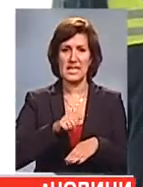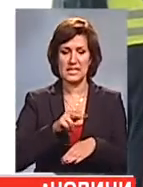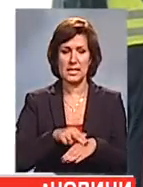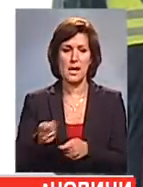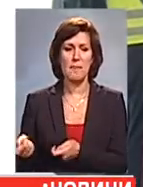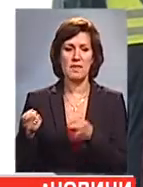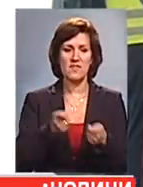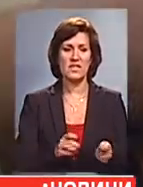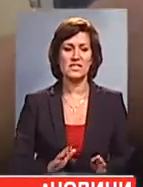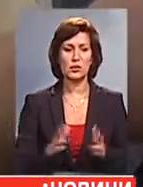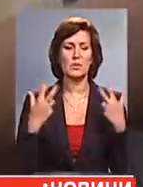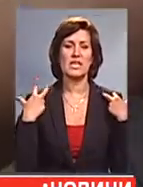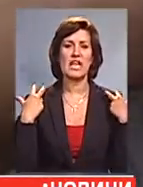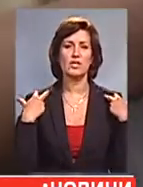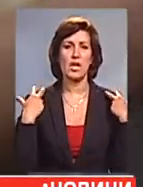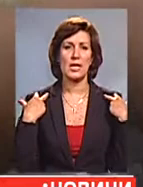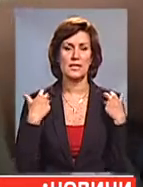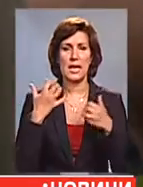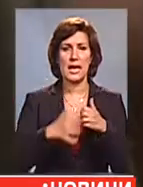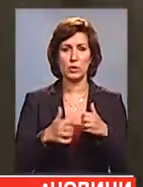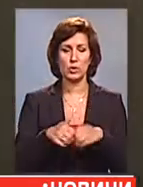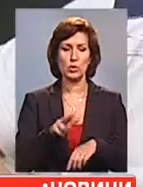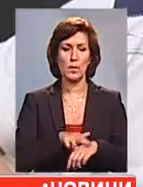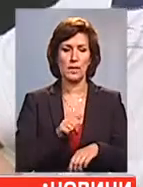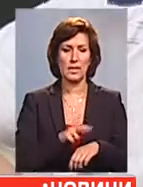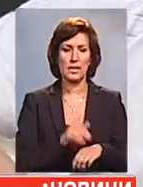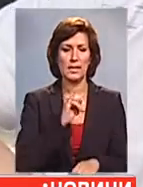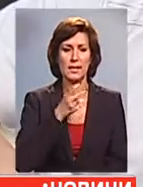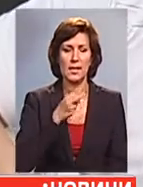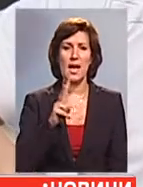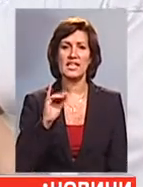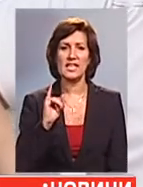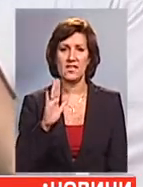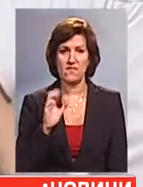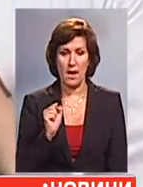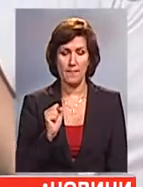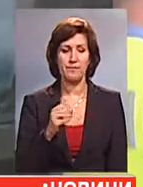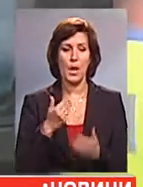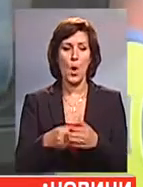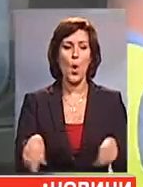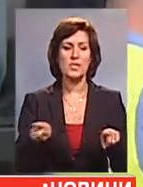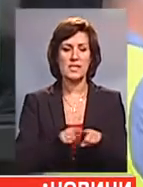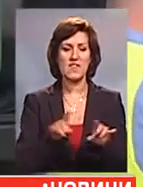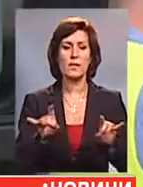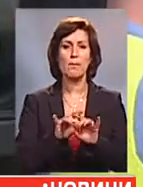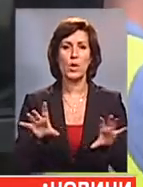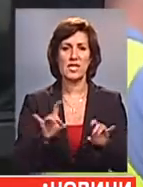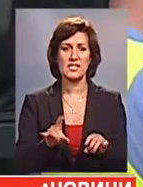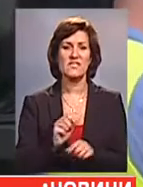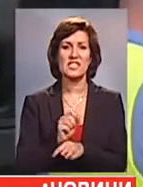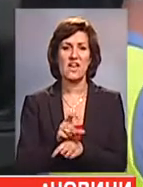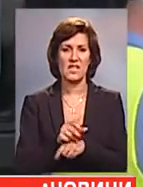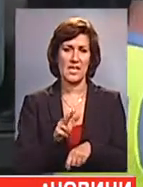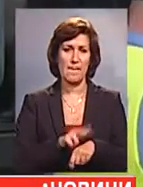привіз заступник начальника Херсонської міліції Ілля Ківа. І ось так він пояснив